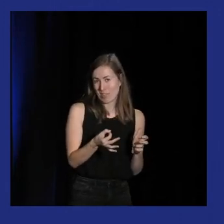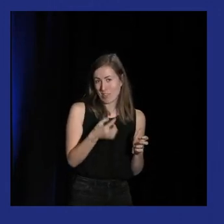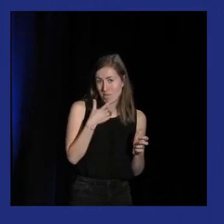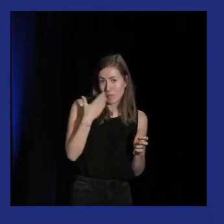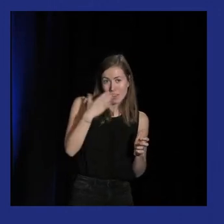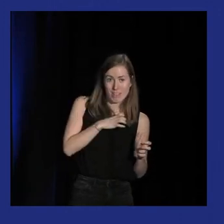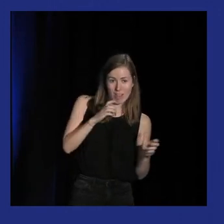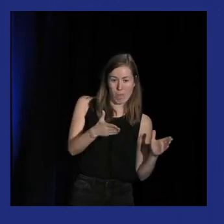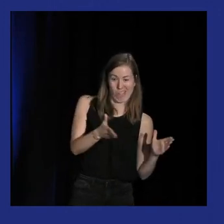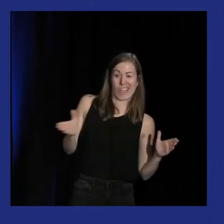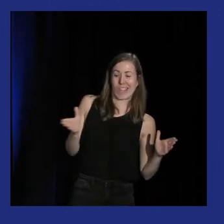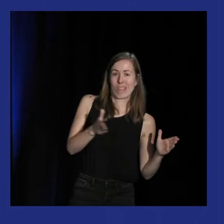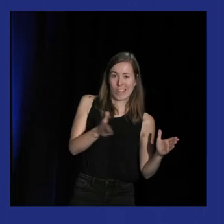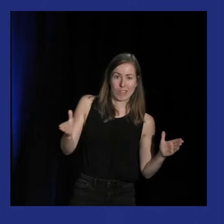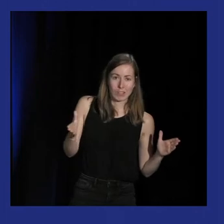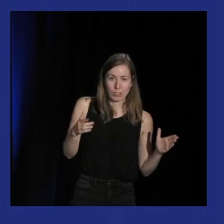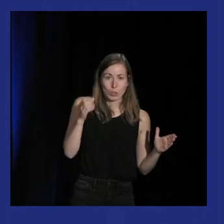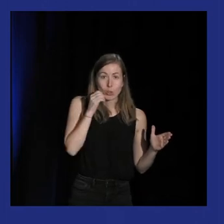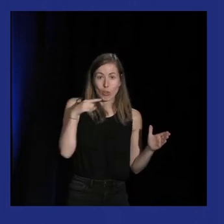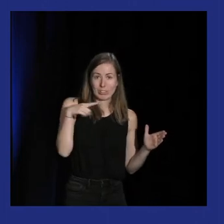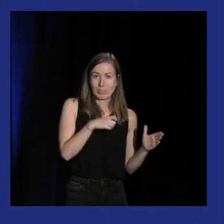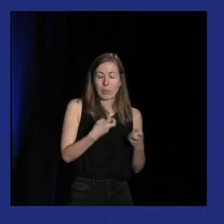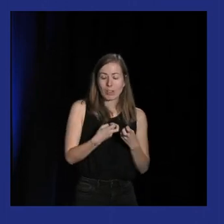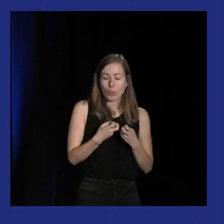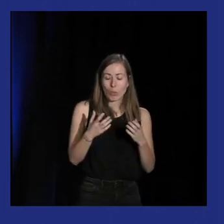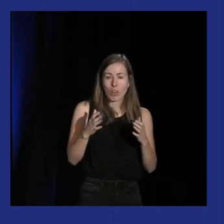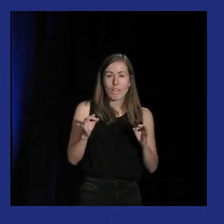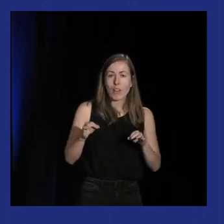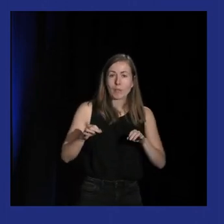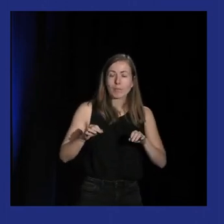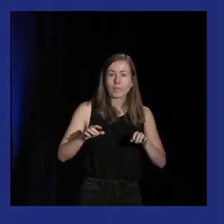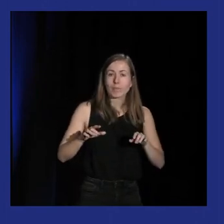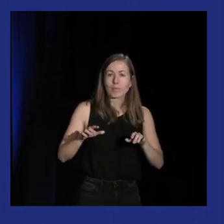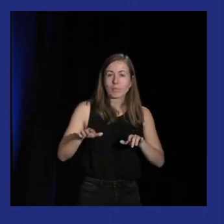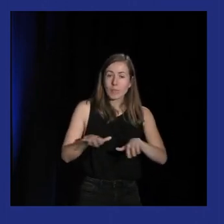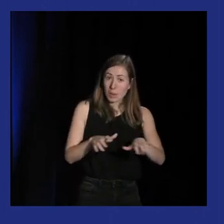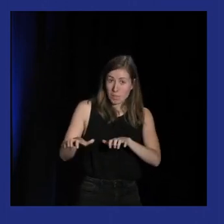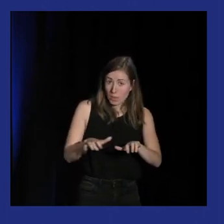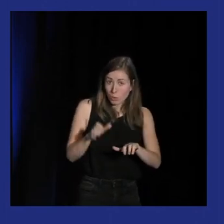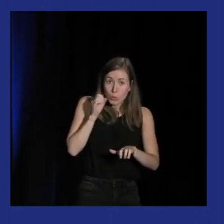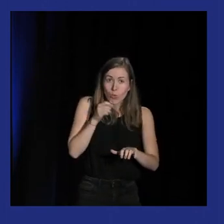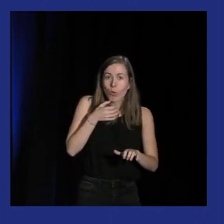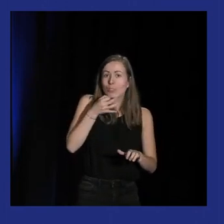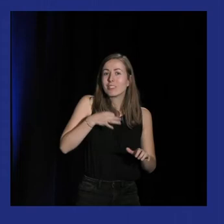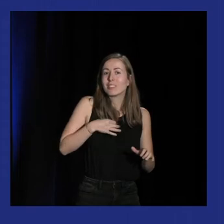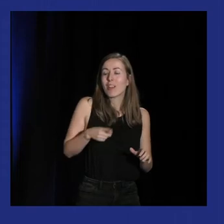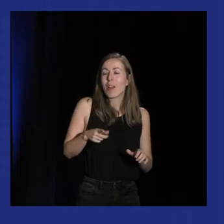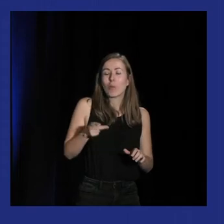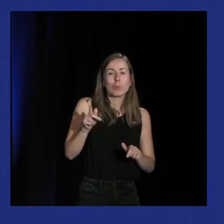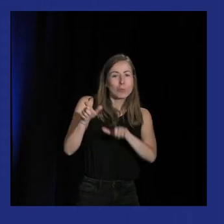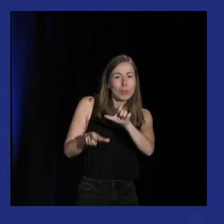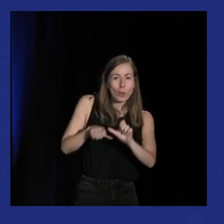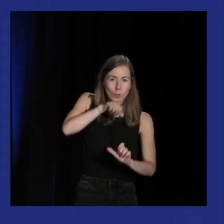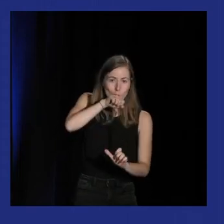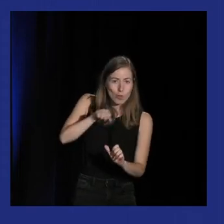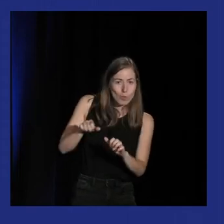échouent en fait des albums piano par exemple je vais peut-être que j'ai un peu vite mais quand on fait des albums piano on se dit qu'on pourrait avant tout s'adresser à des amateurs de